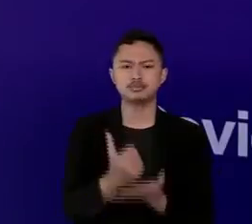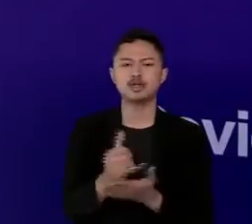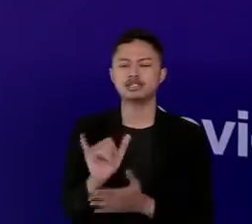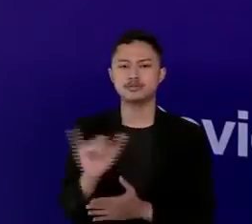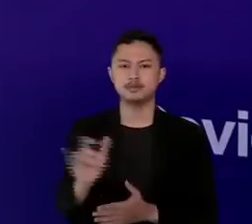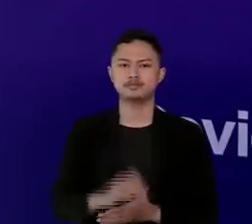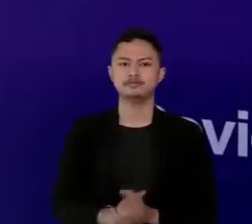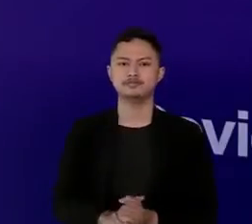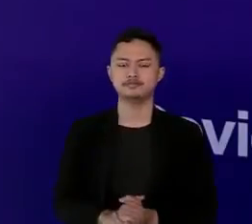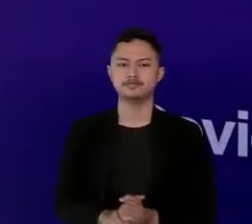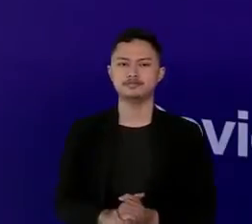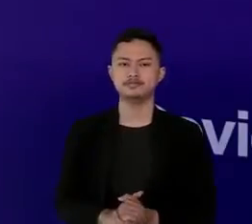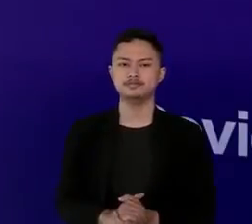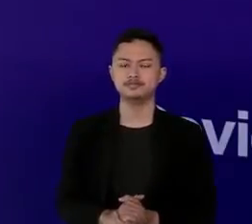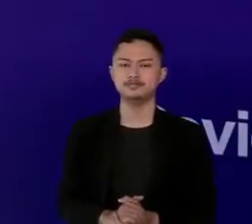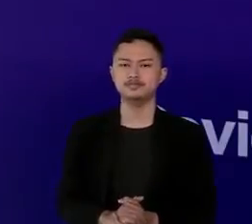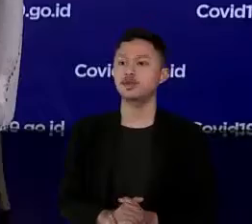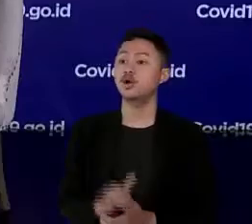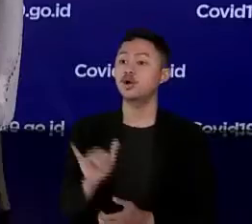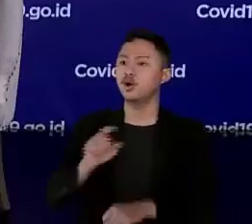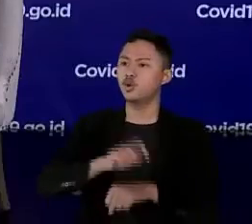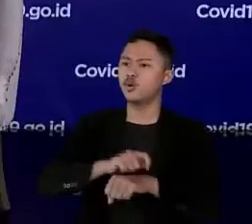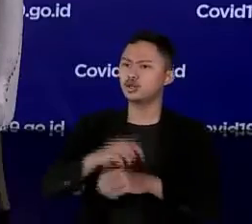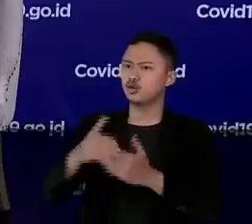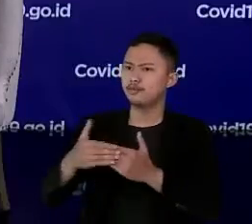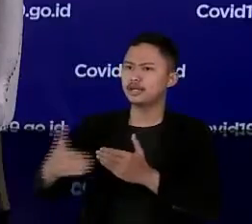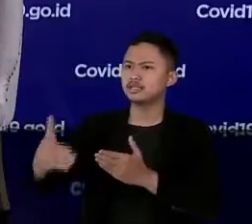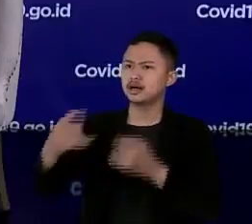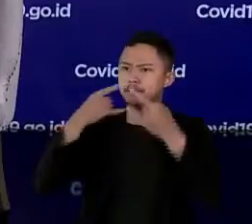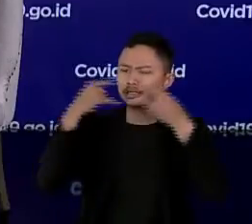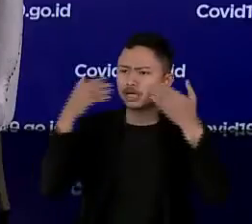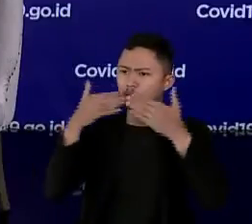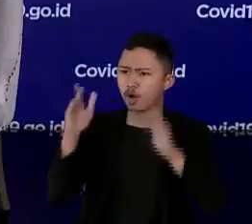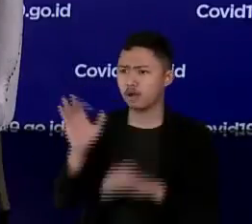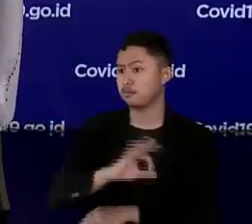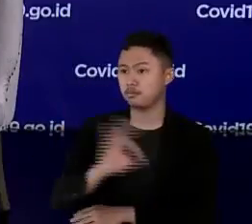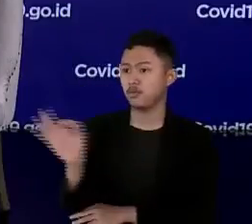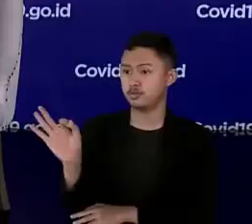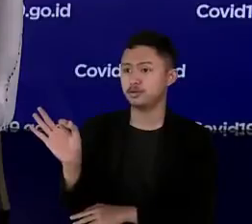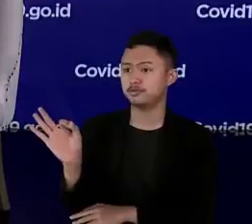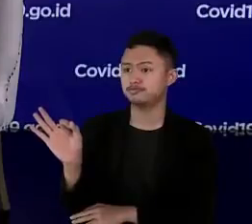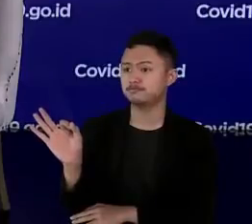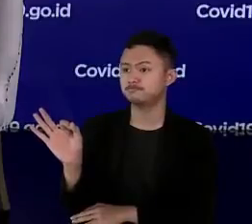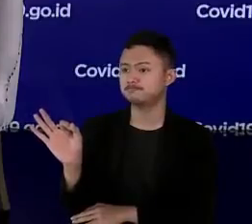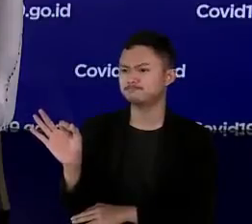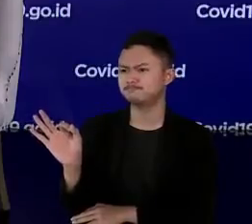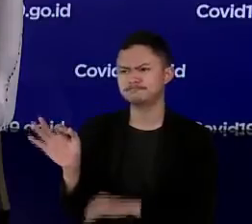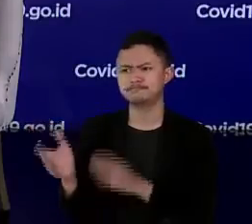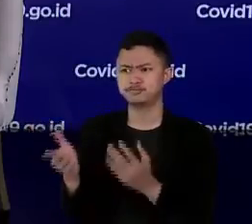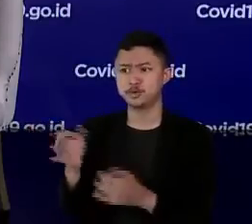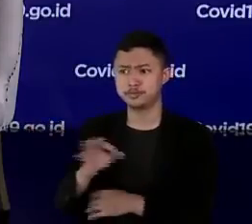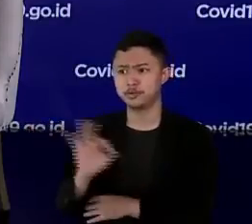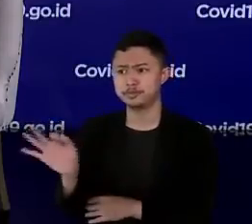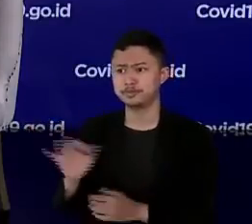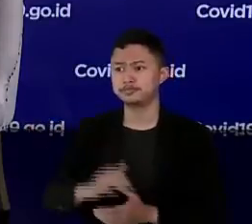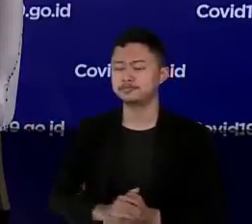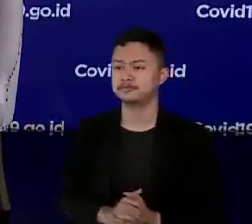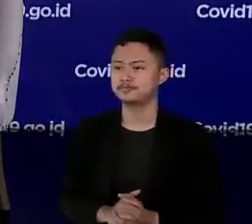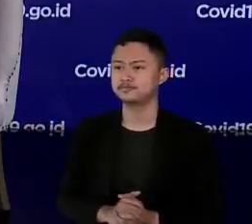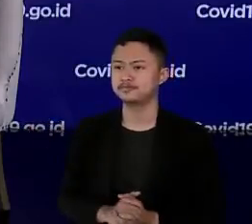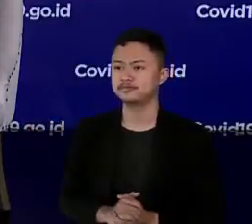demikian jadi dalam jangka waktu panjang untuk lepas masker Oke ya masih belum ada